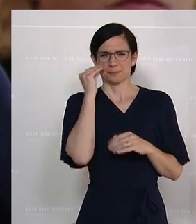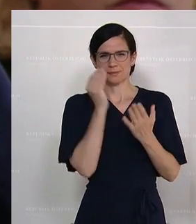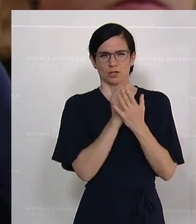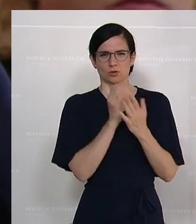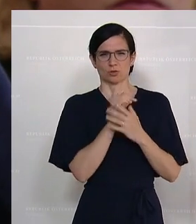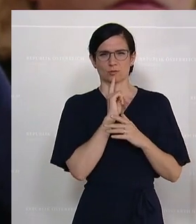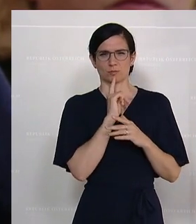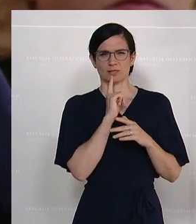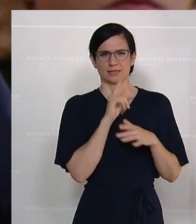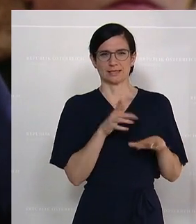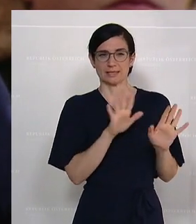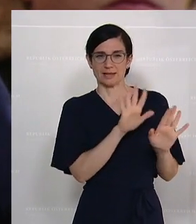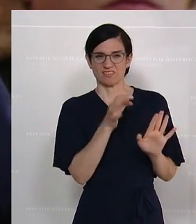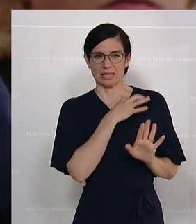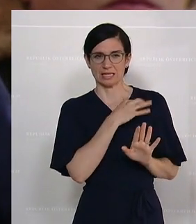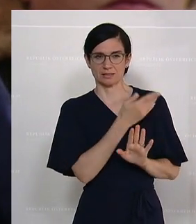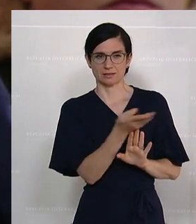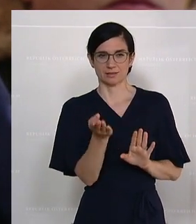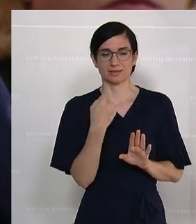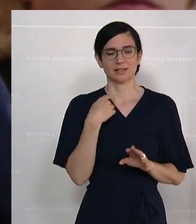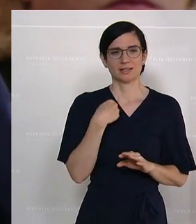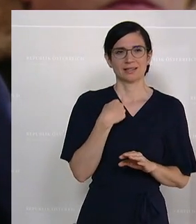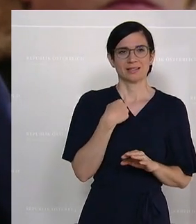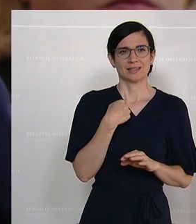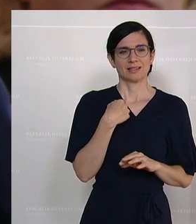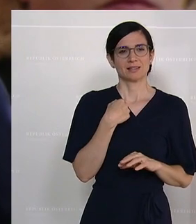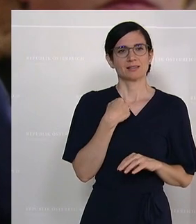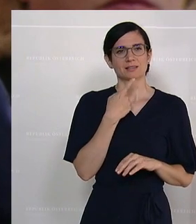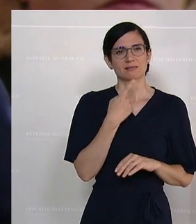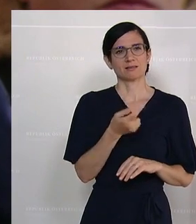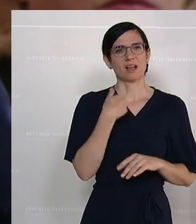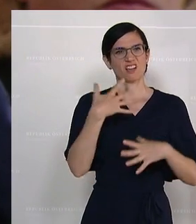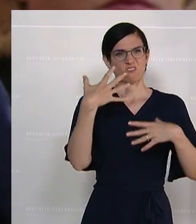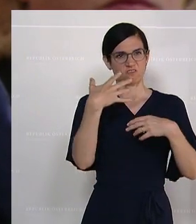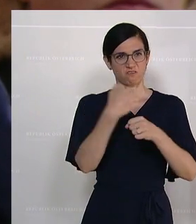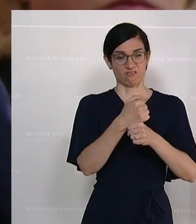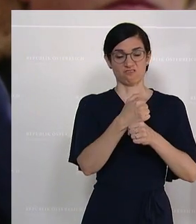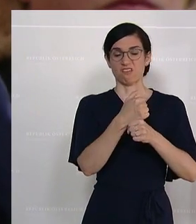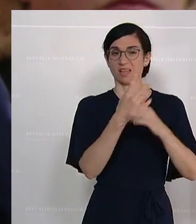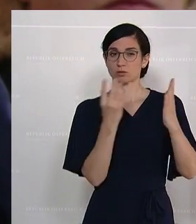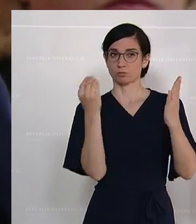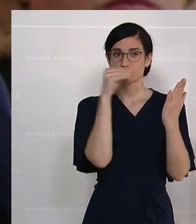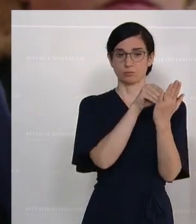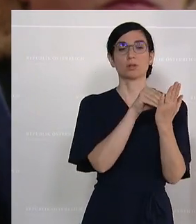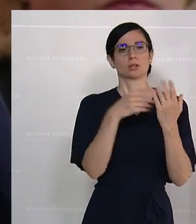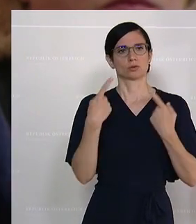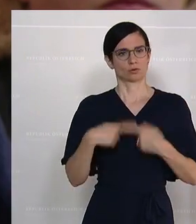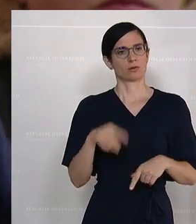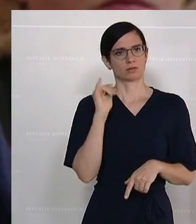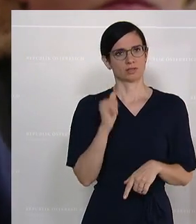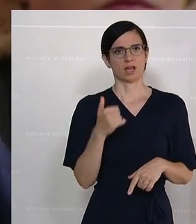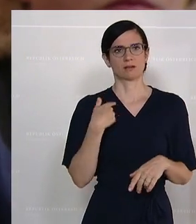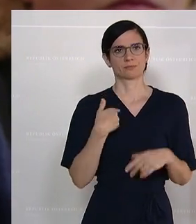ich bin zutiefst davon überzeugt dass es nirgendwo sonst gerechtfertigt da ist etwas in verfassungsrang zu heben weil die schleichende inflation